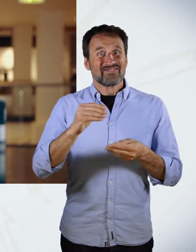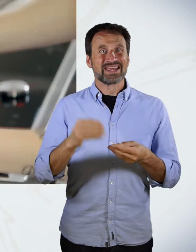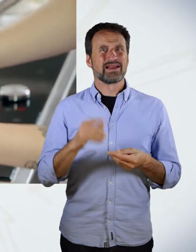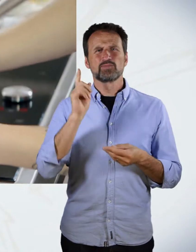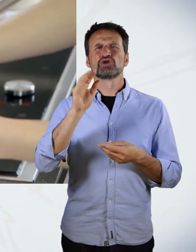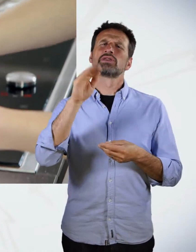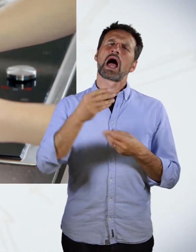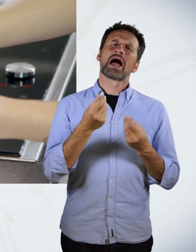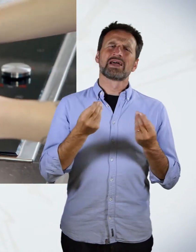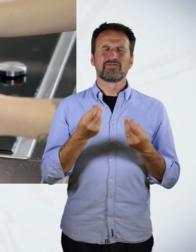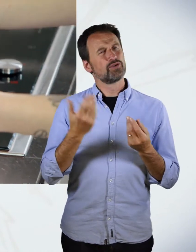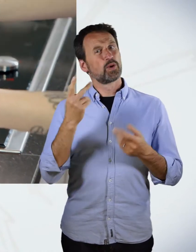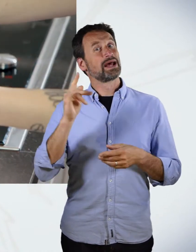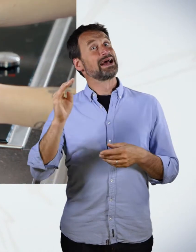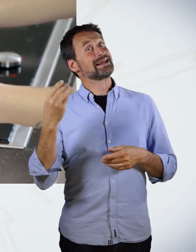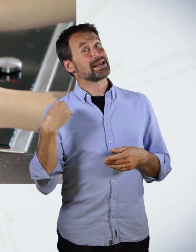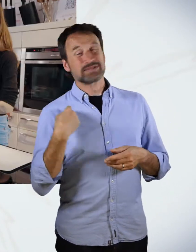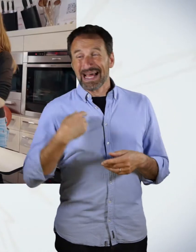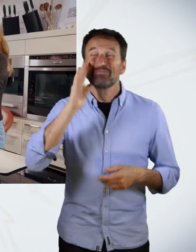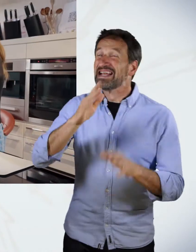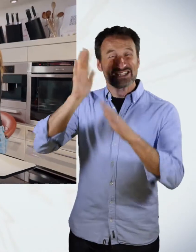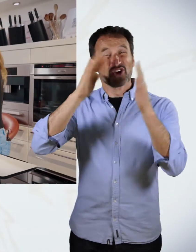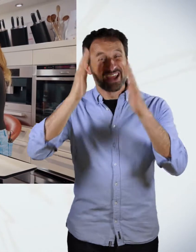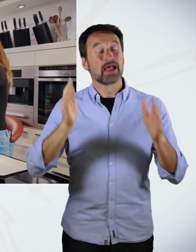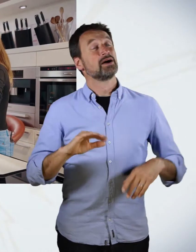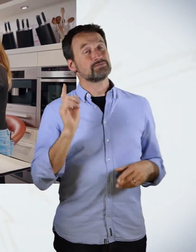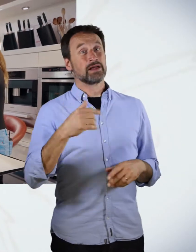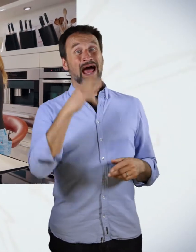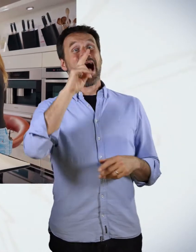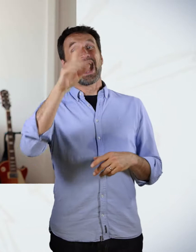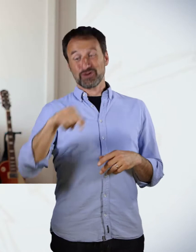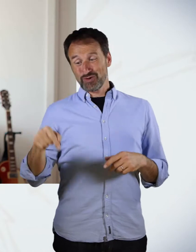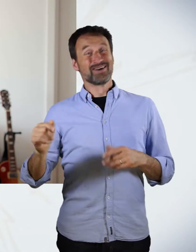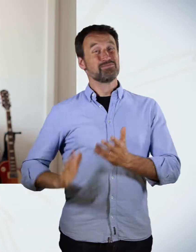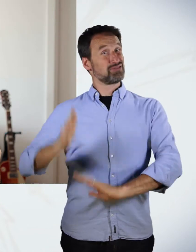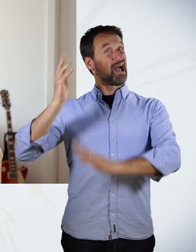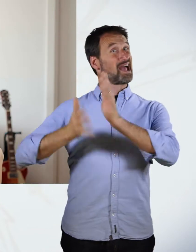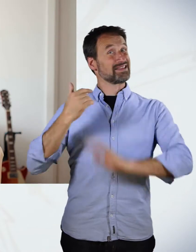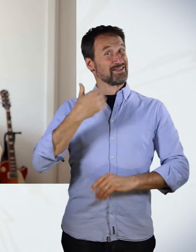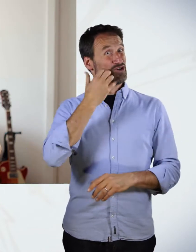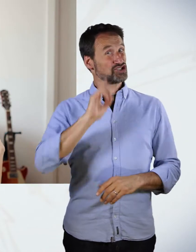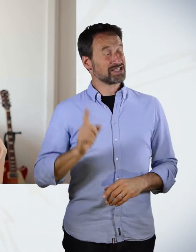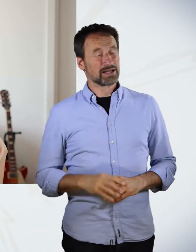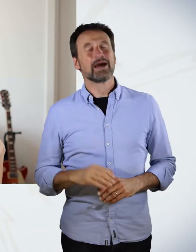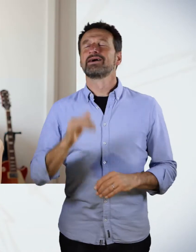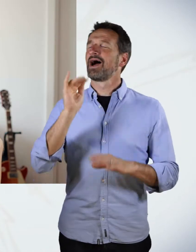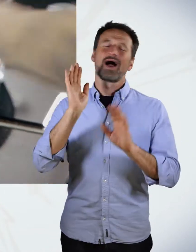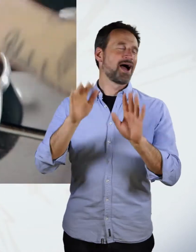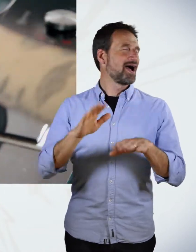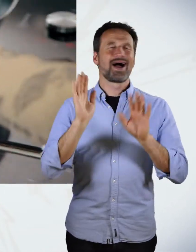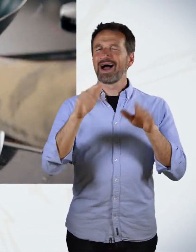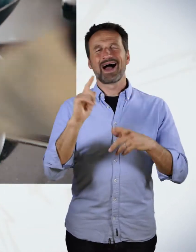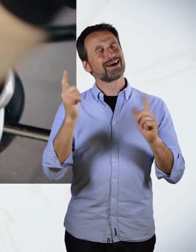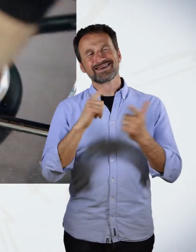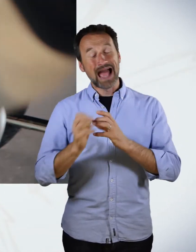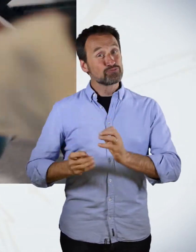halt auf Kims Zuruf. Aber nicht so viel. Achtest du auf den Herd nicht, dass es gleich brennt neben mir? Ja, dann ist noch keine Stichflamme